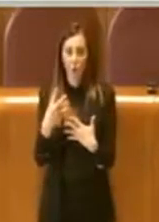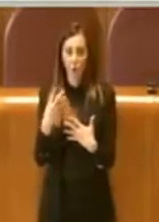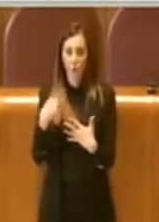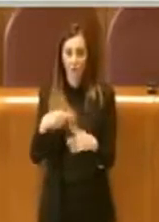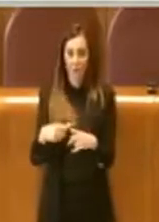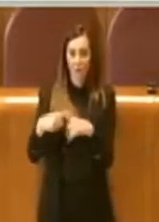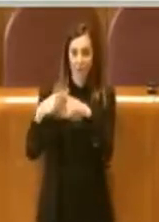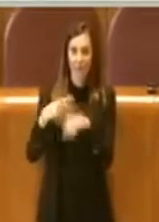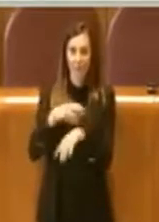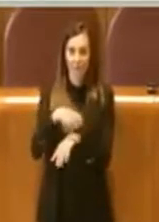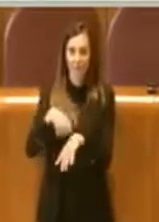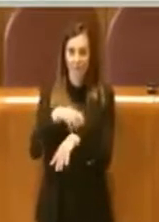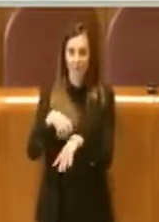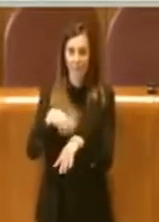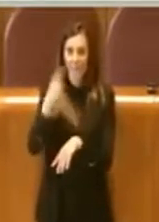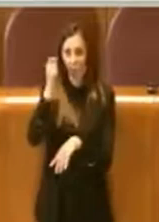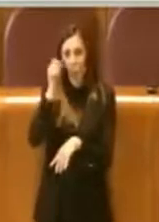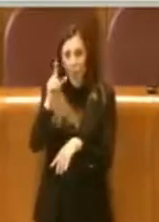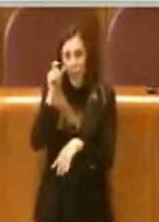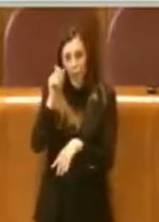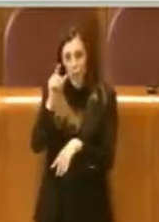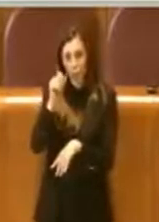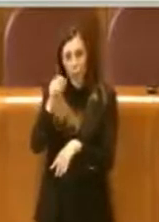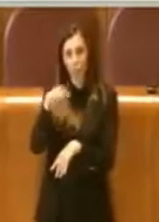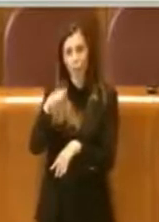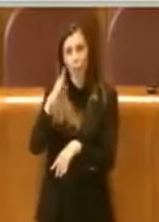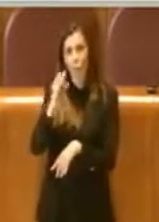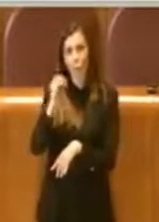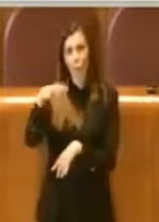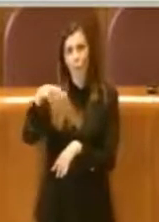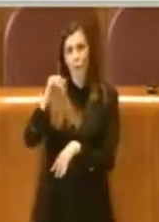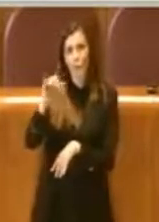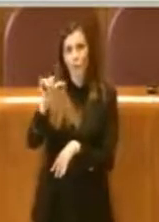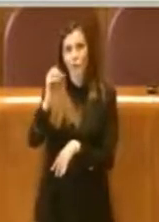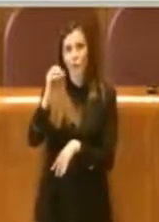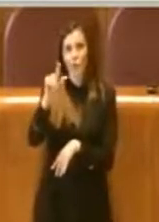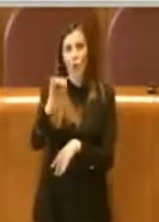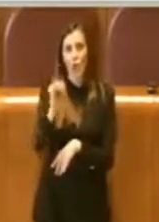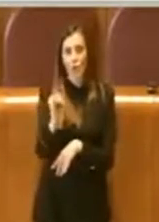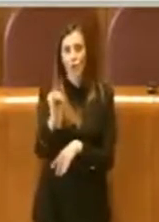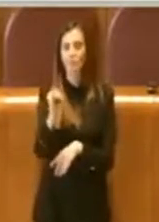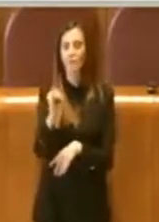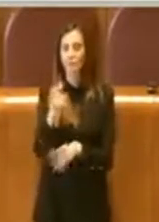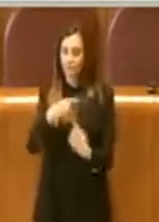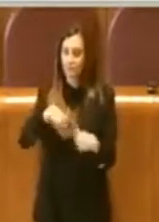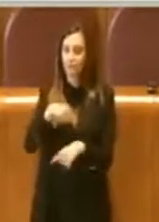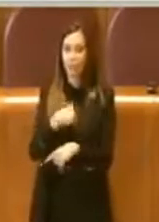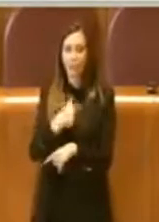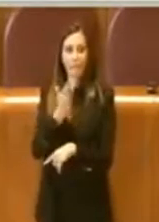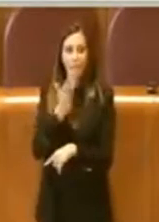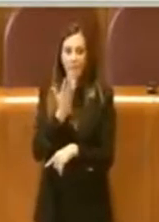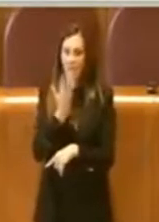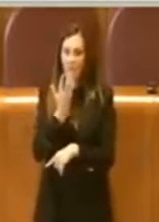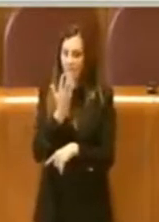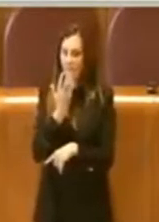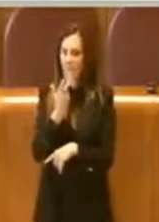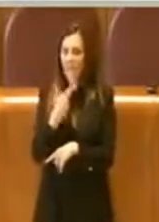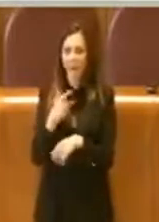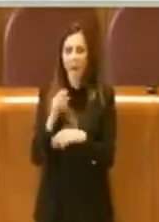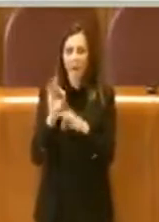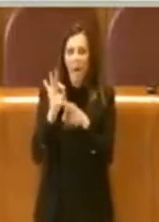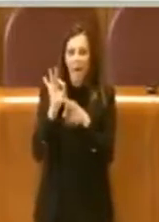ex ministro alla cultura Bonisoli, vogliamo gradualmente arrivare